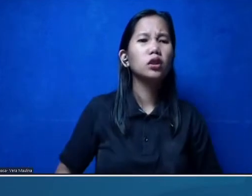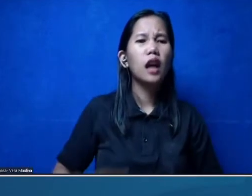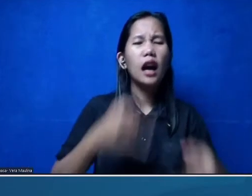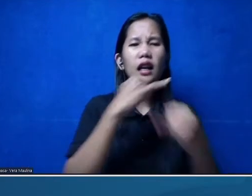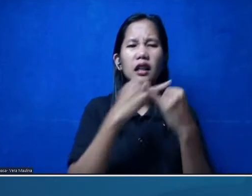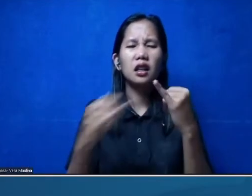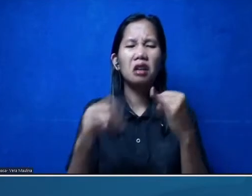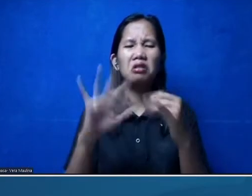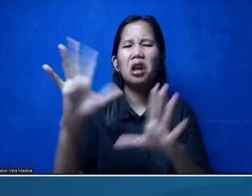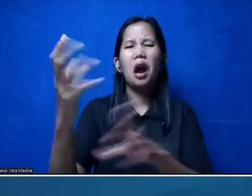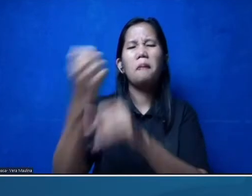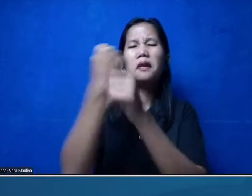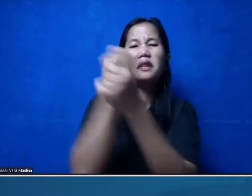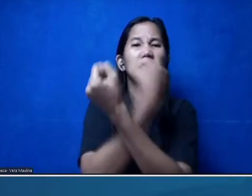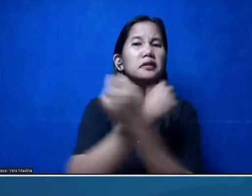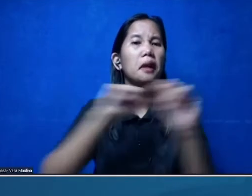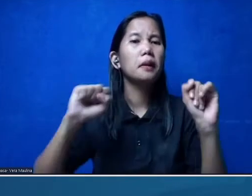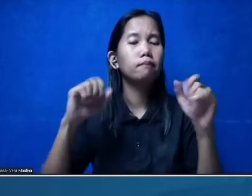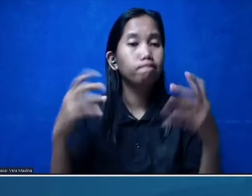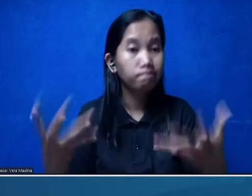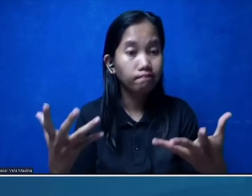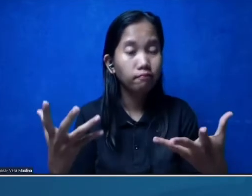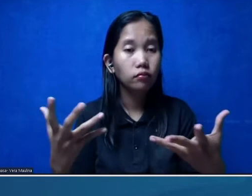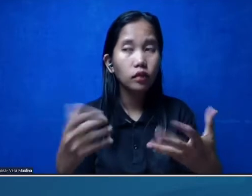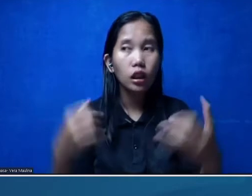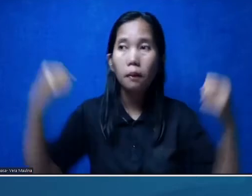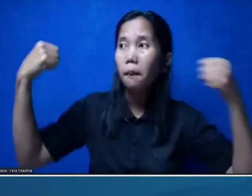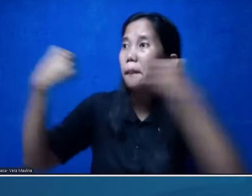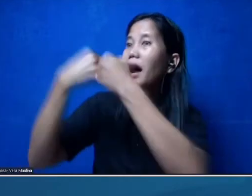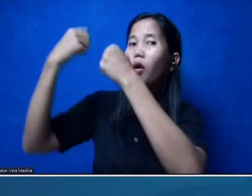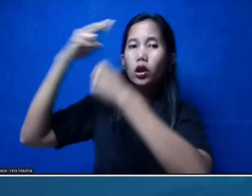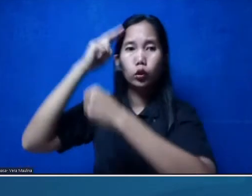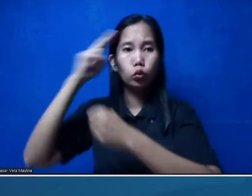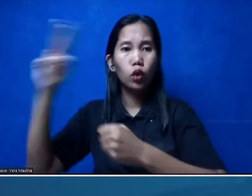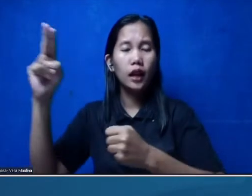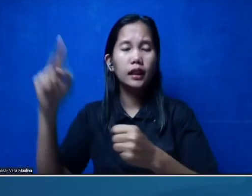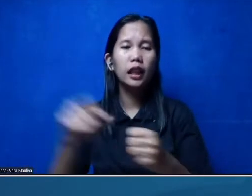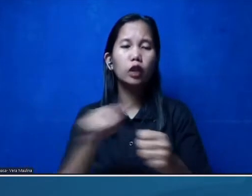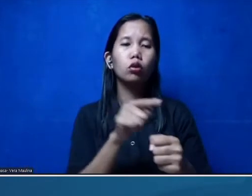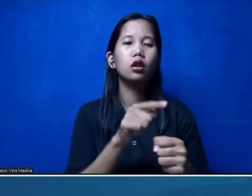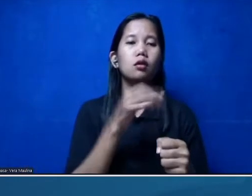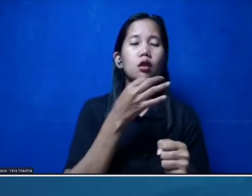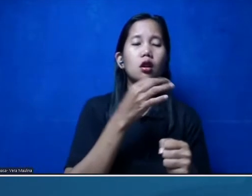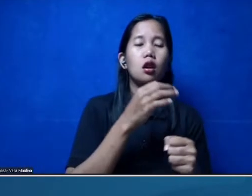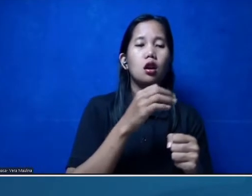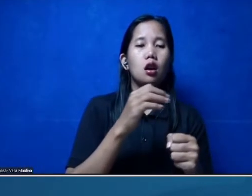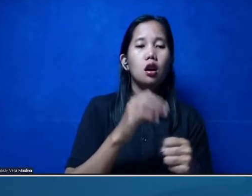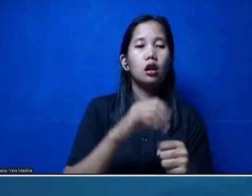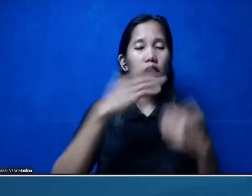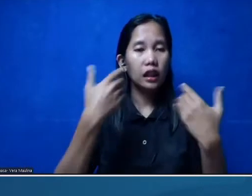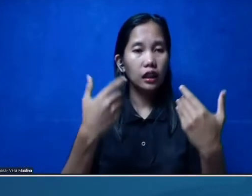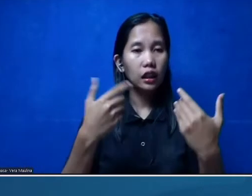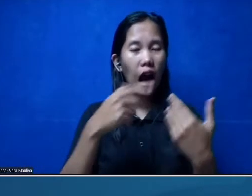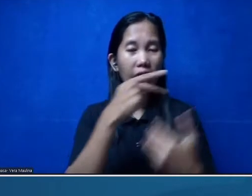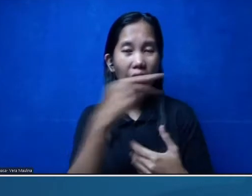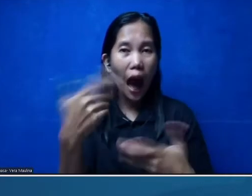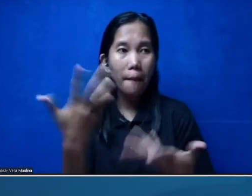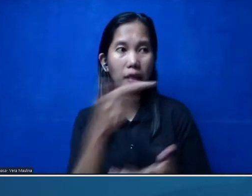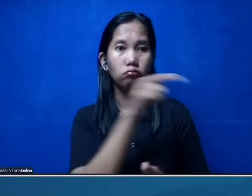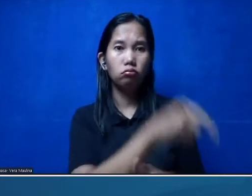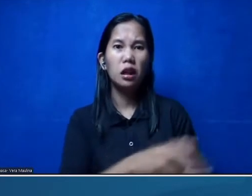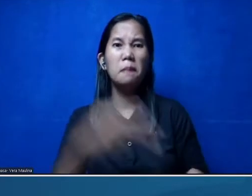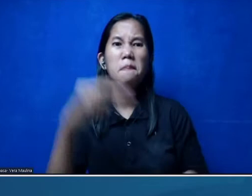yang terjadi baik kita lihat di dalam sejarah manusia dia penipuan pertama